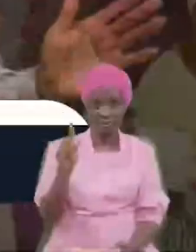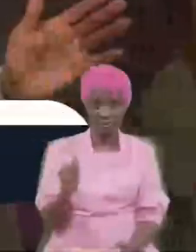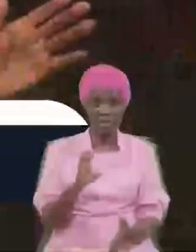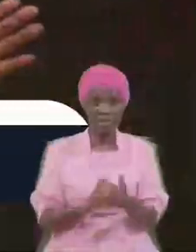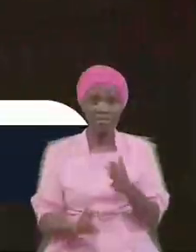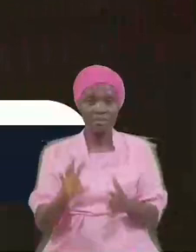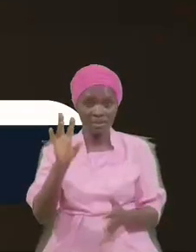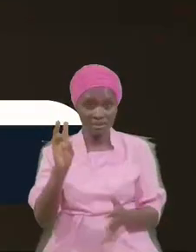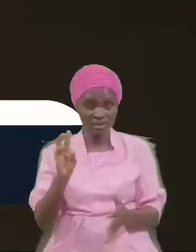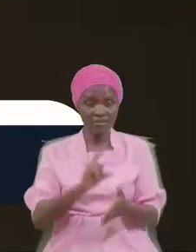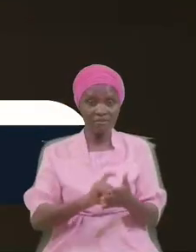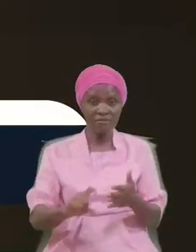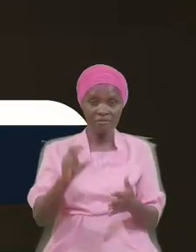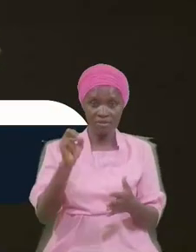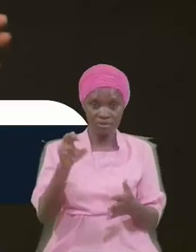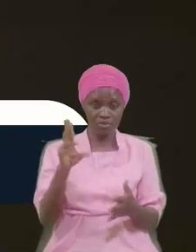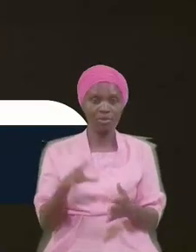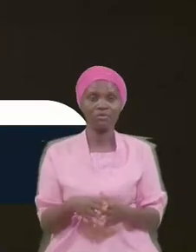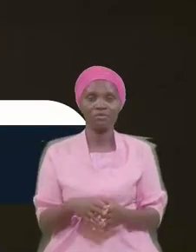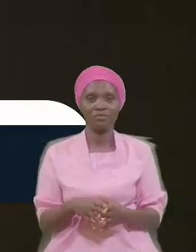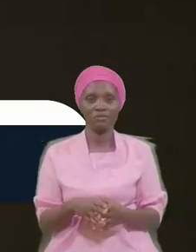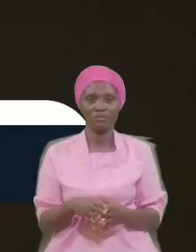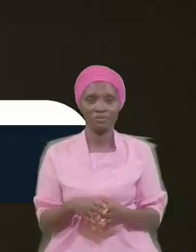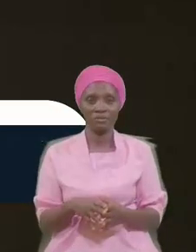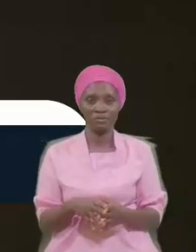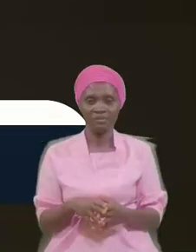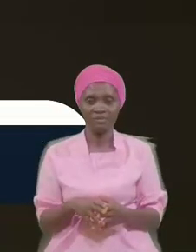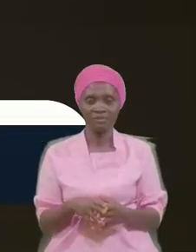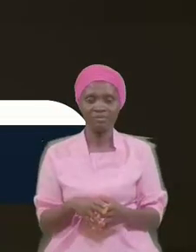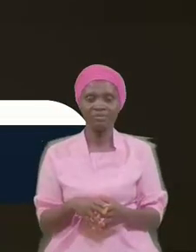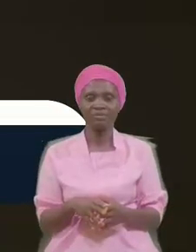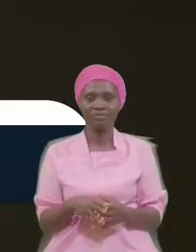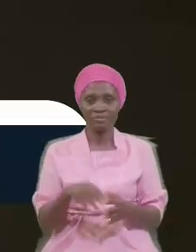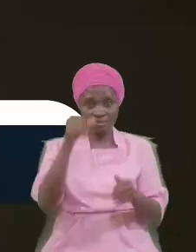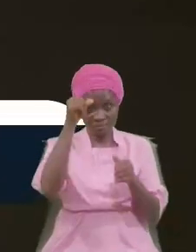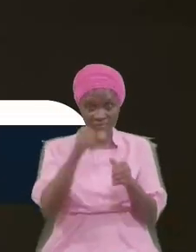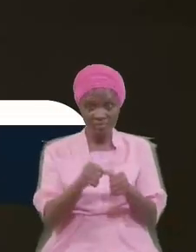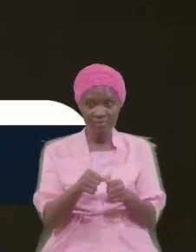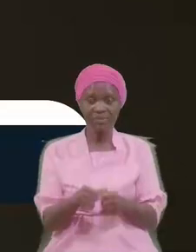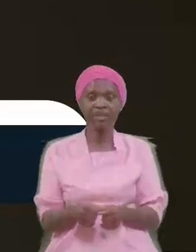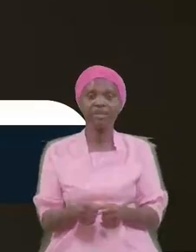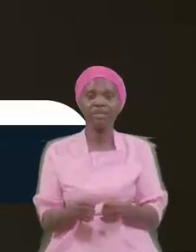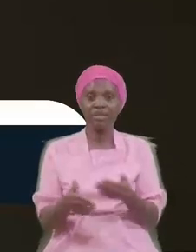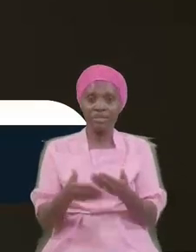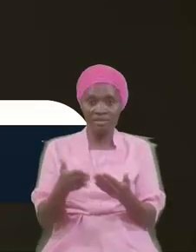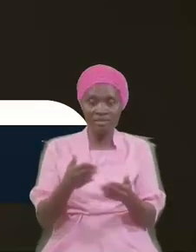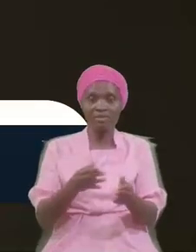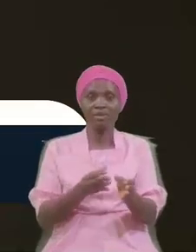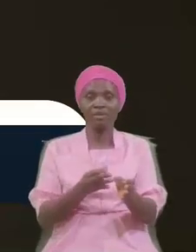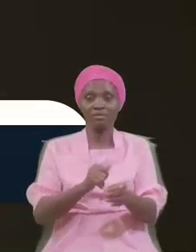verset 12. Les moyens simplifiés à la restauration des prodiges